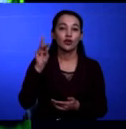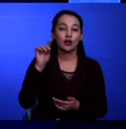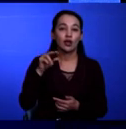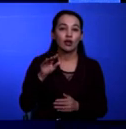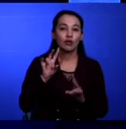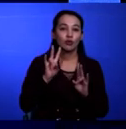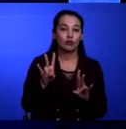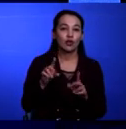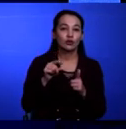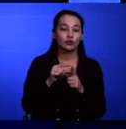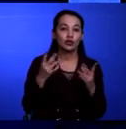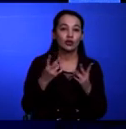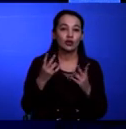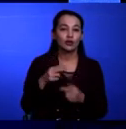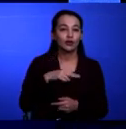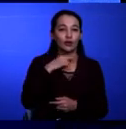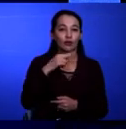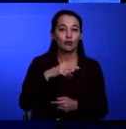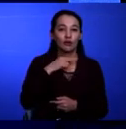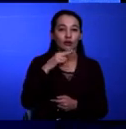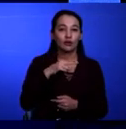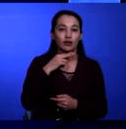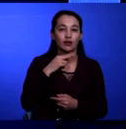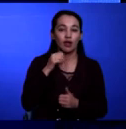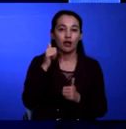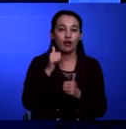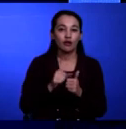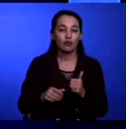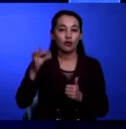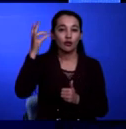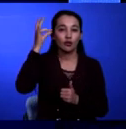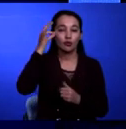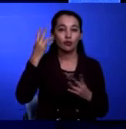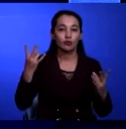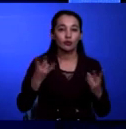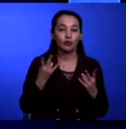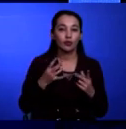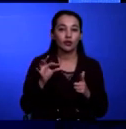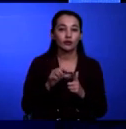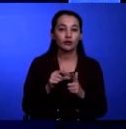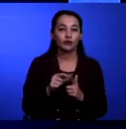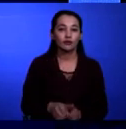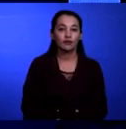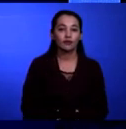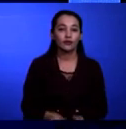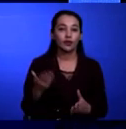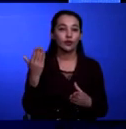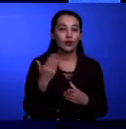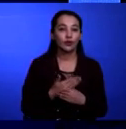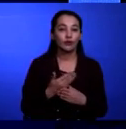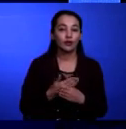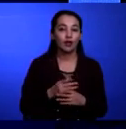ishlatasiz. Ogoh bo'ling. Bu har doim yodimizda bo'lishi kerak bo'lgan so'z.